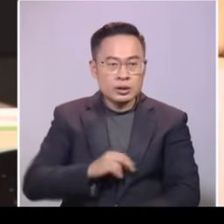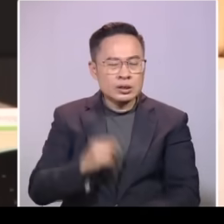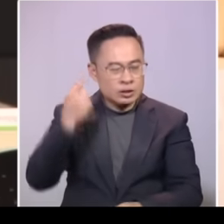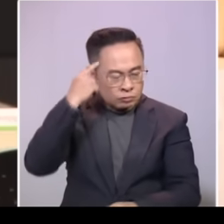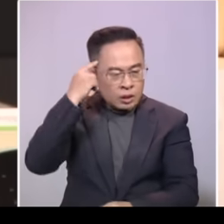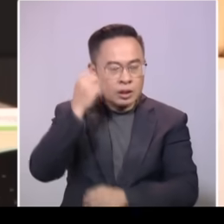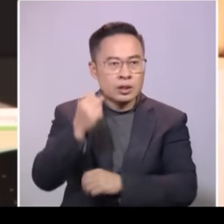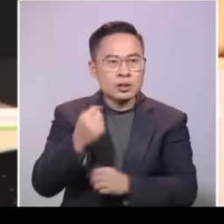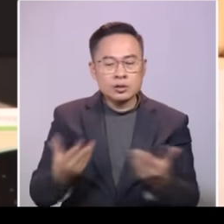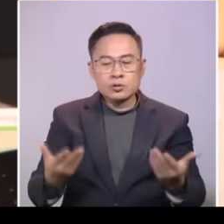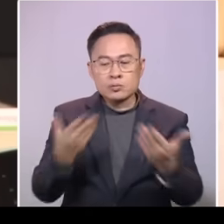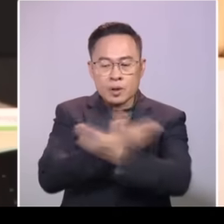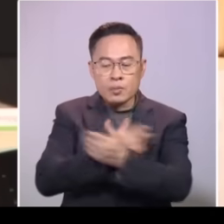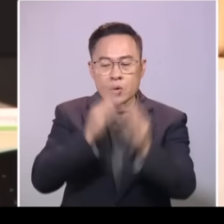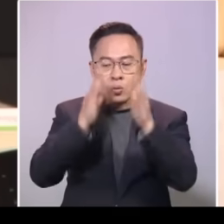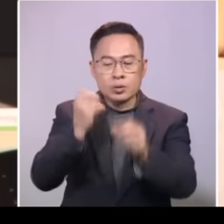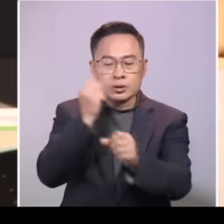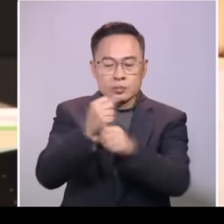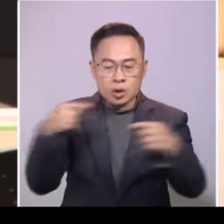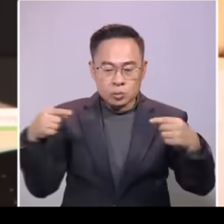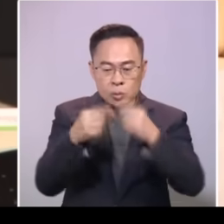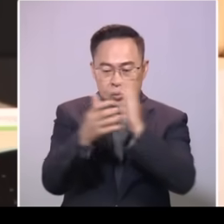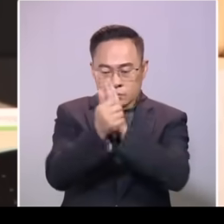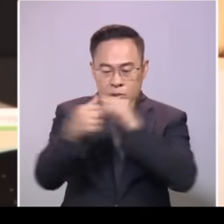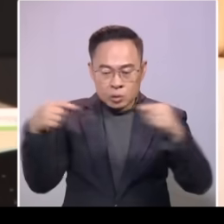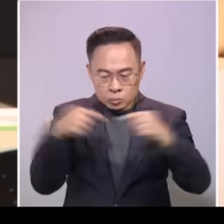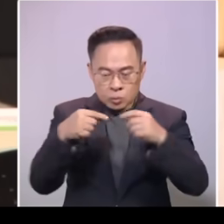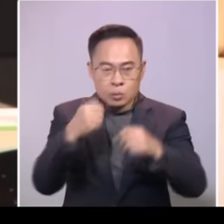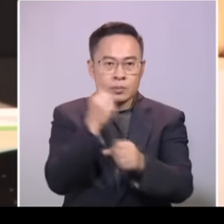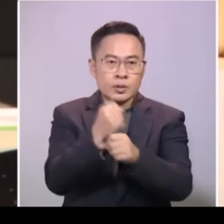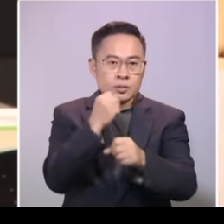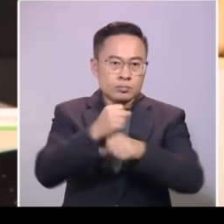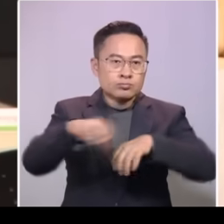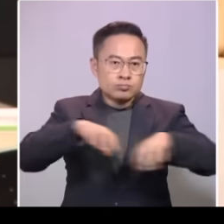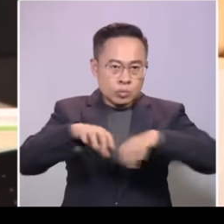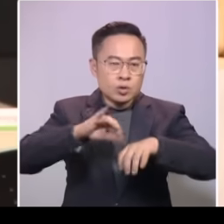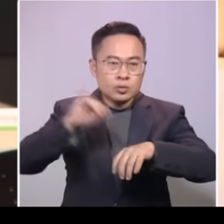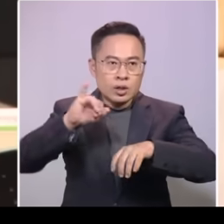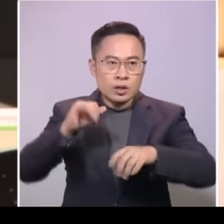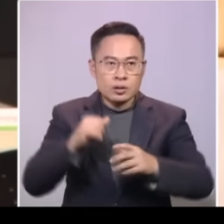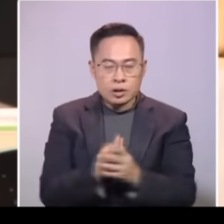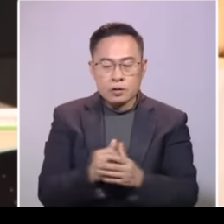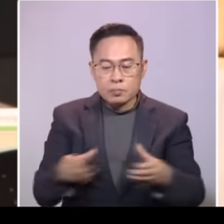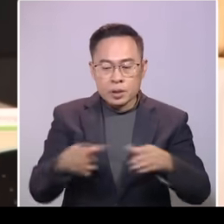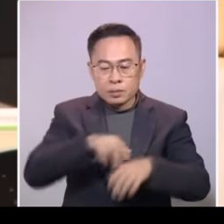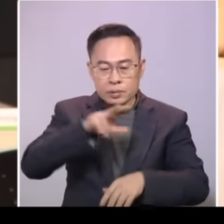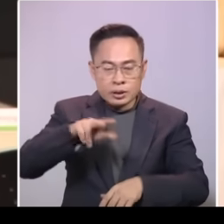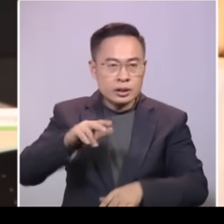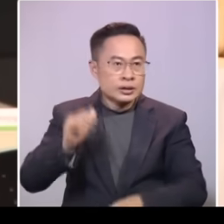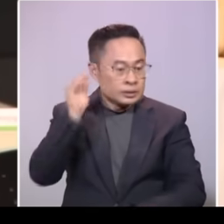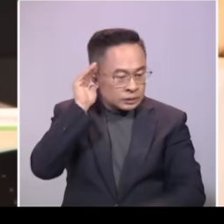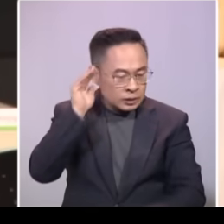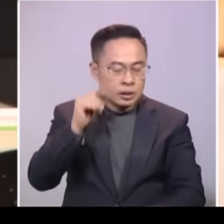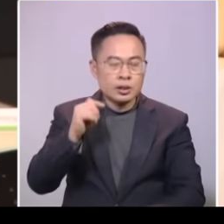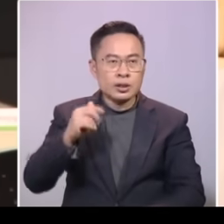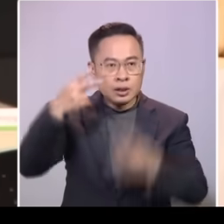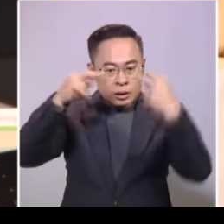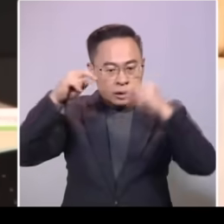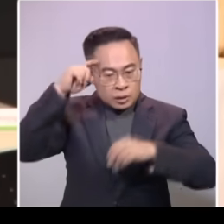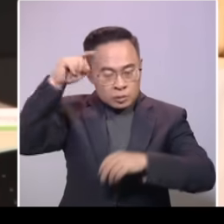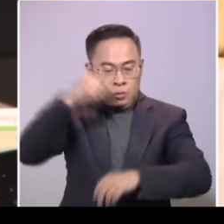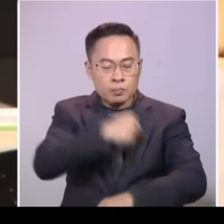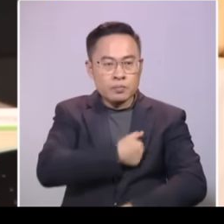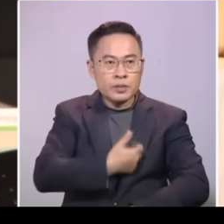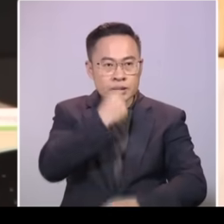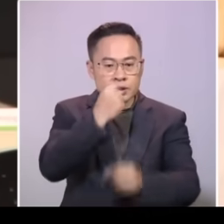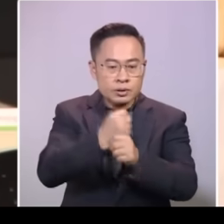แหละนะครับที่จะปรับคนที่เหมาะกับงานแล้วก็เป็นคนที่เอ่อทางพรรคไว้วางใจตัวท่านนายกเชื่อมือและคิดว่าจะ